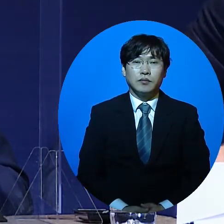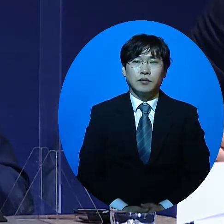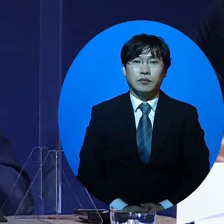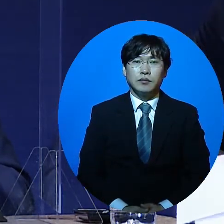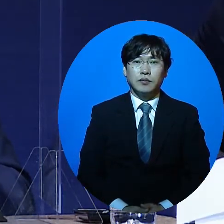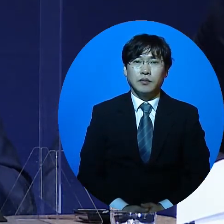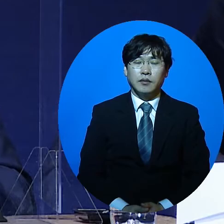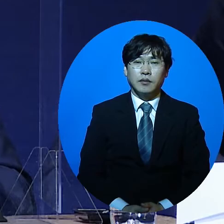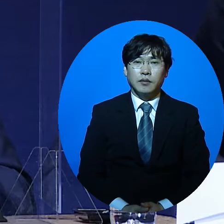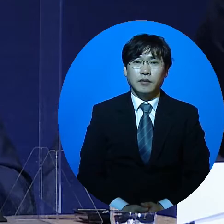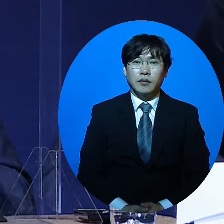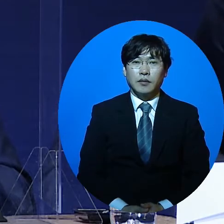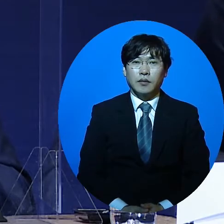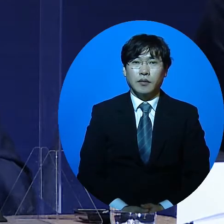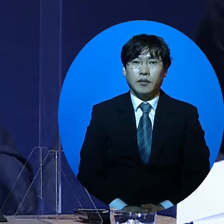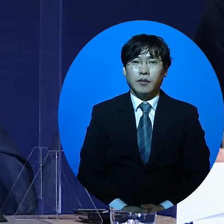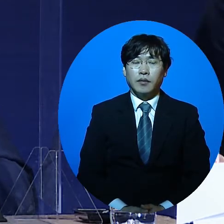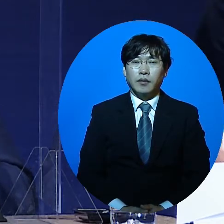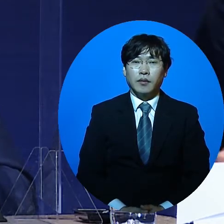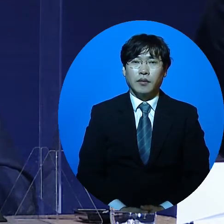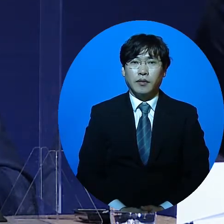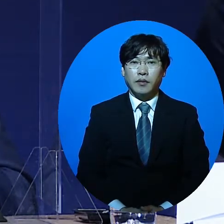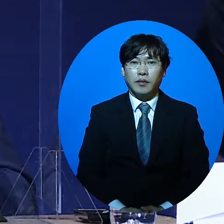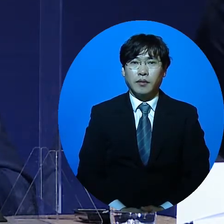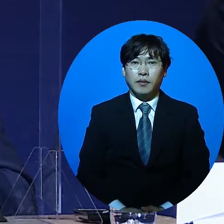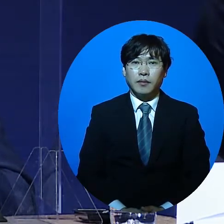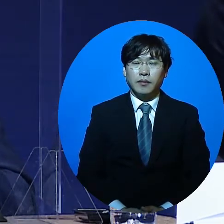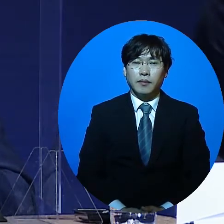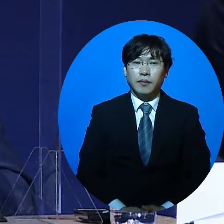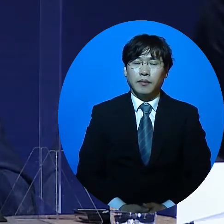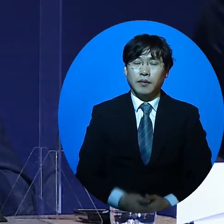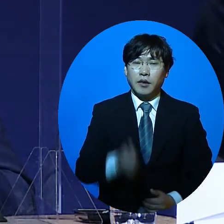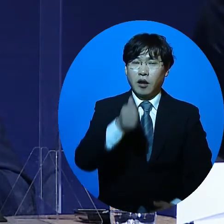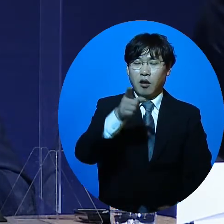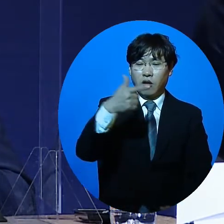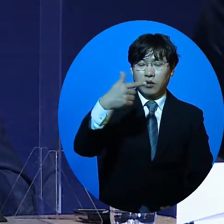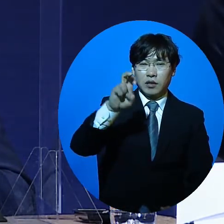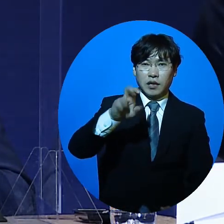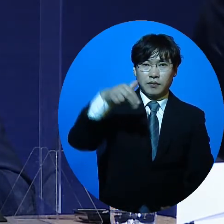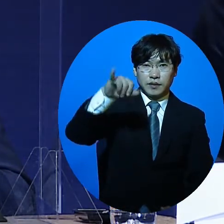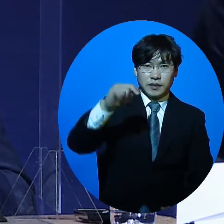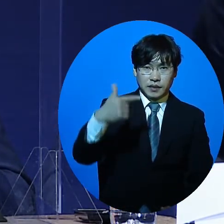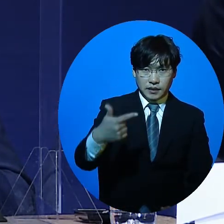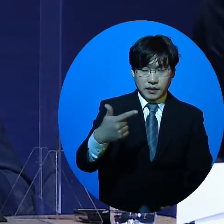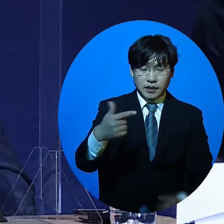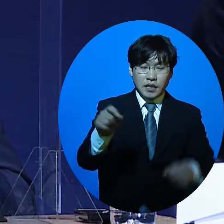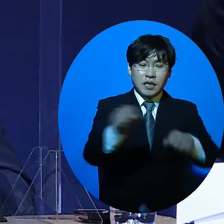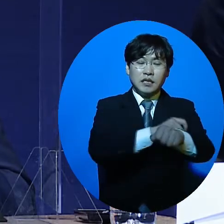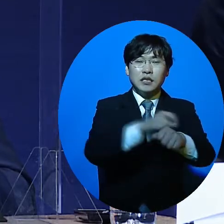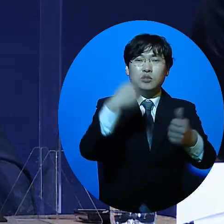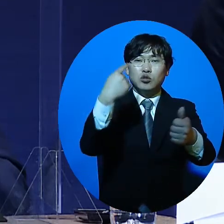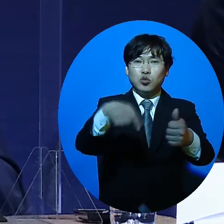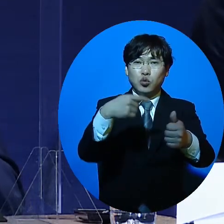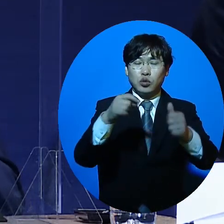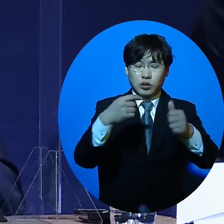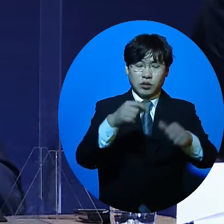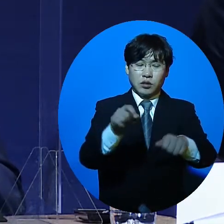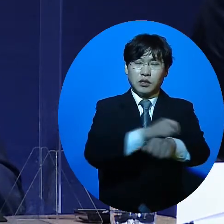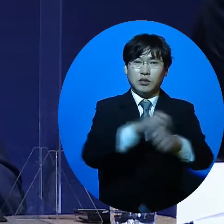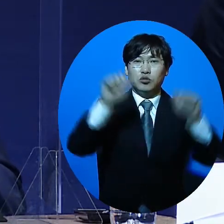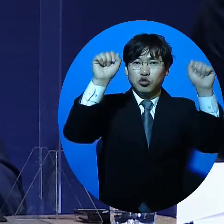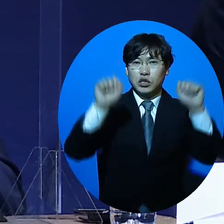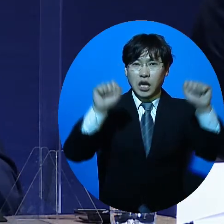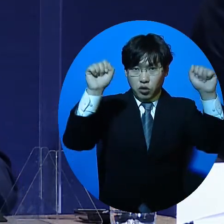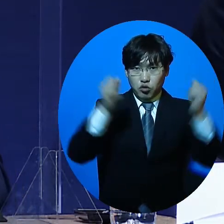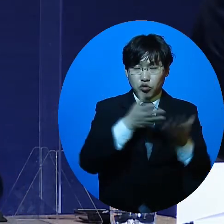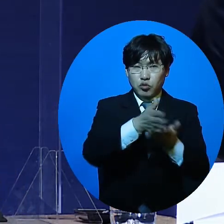우리 허남진 장학관님이 이제 발표하셨던 부분입니다. 강원도에 특수체육과가 없습니다.